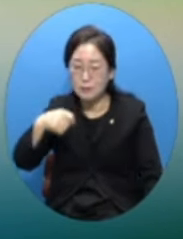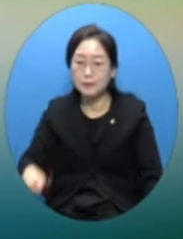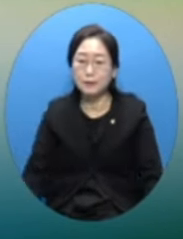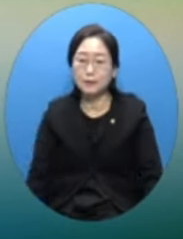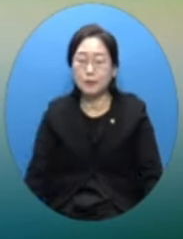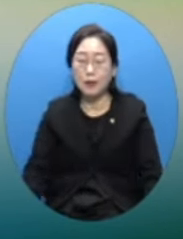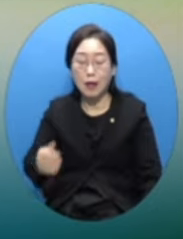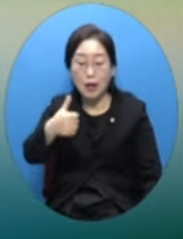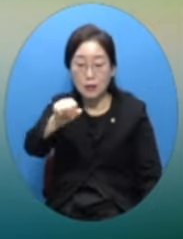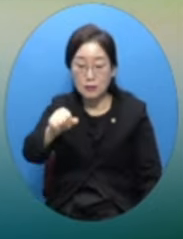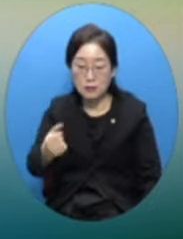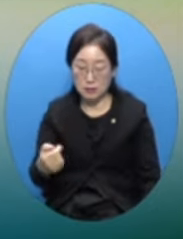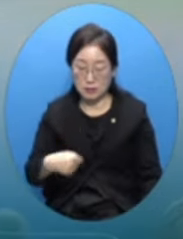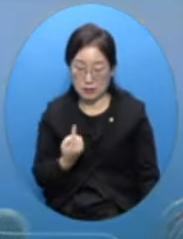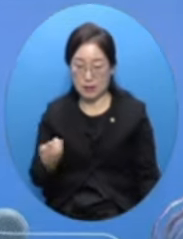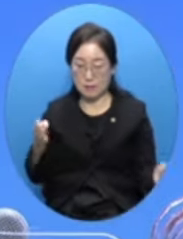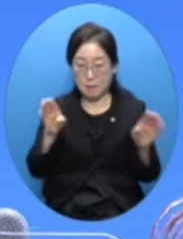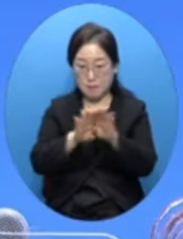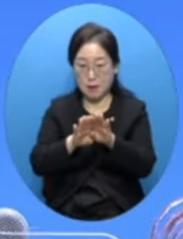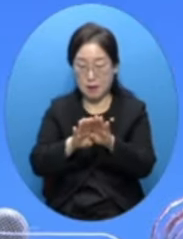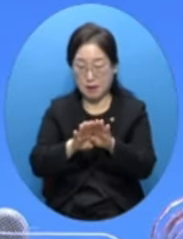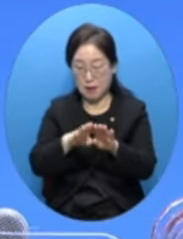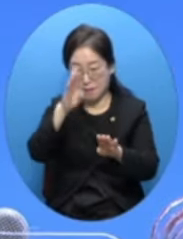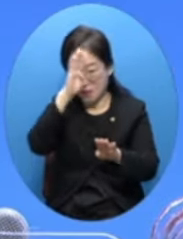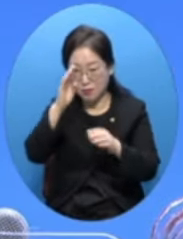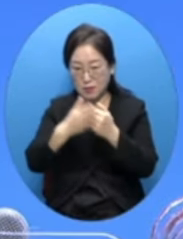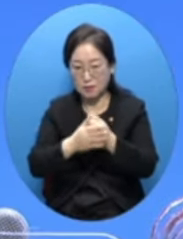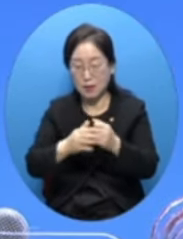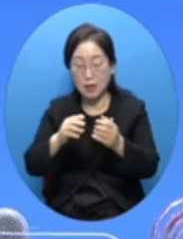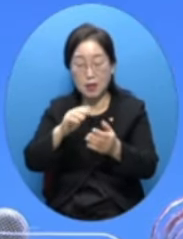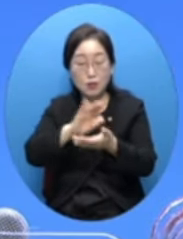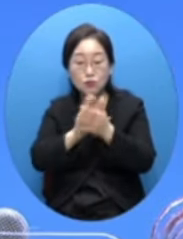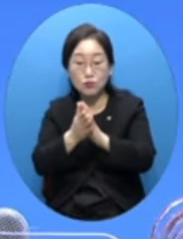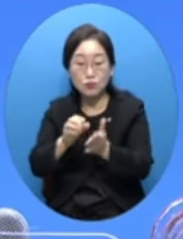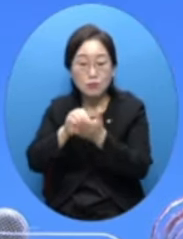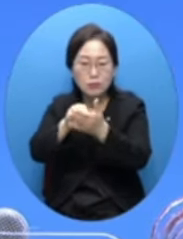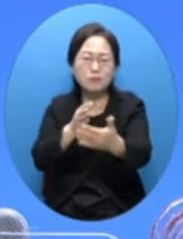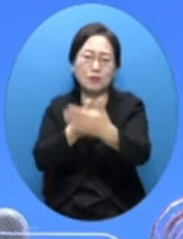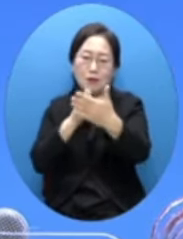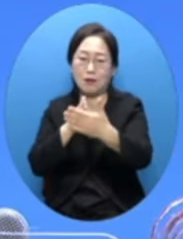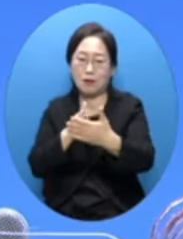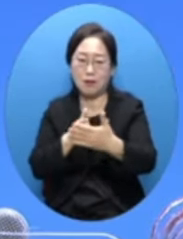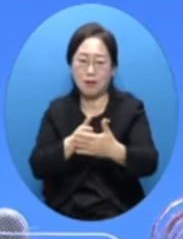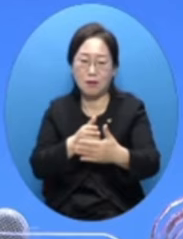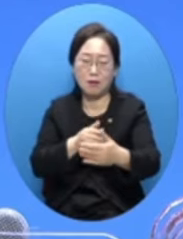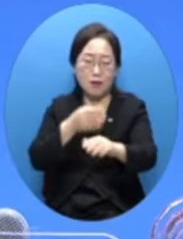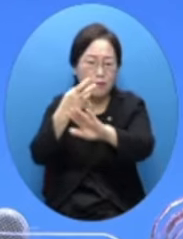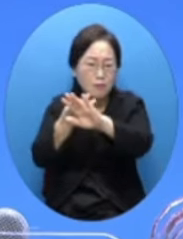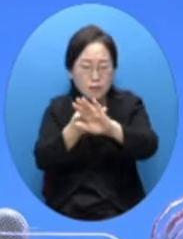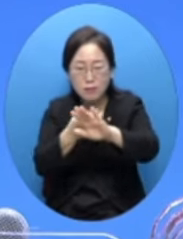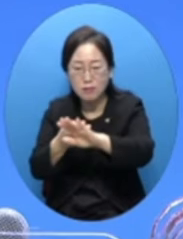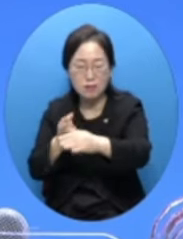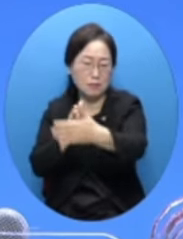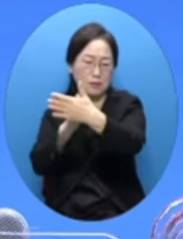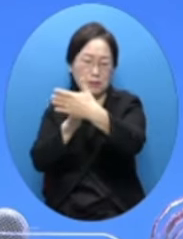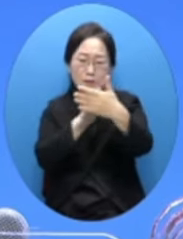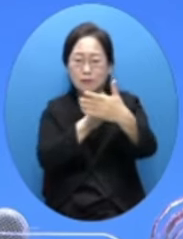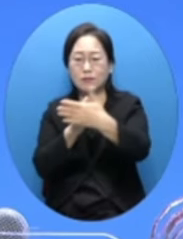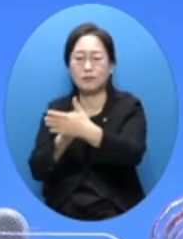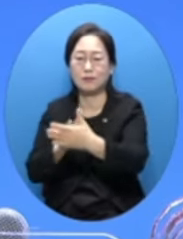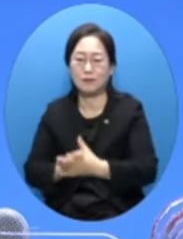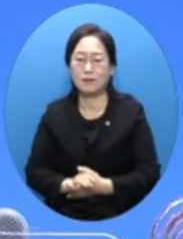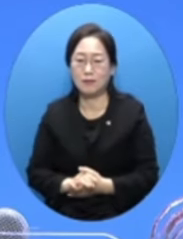애가 자폐증이라고 유치원에서 받아주지 않습니다. 여기저기 찾아갔지만 아 우리는 그 아이를 감당할 수가